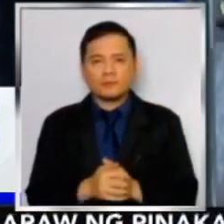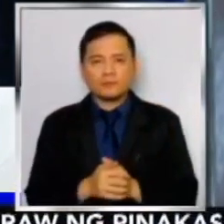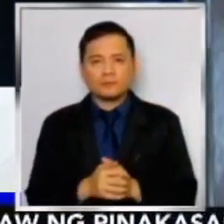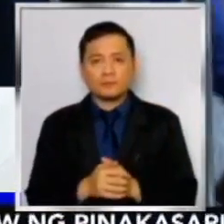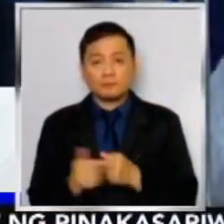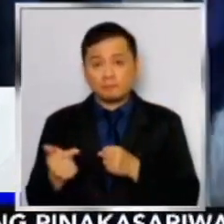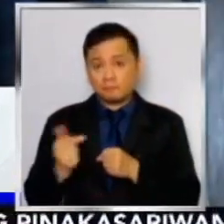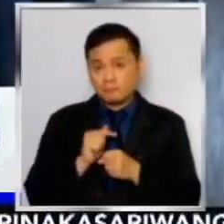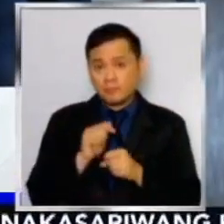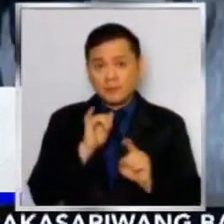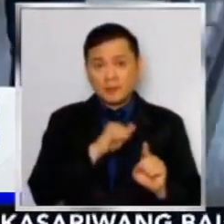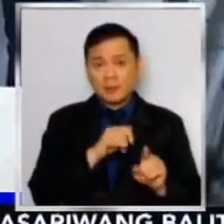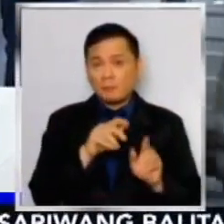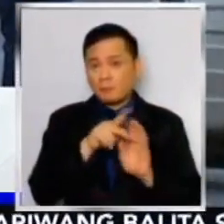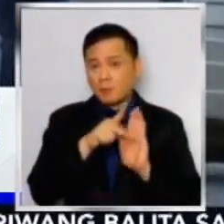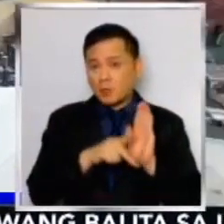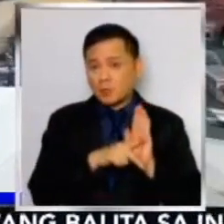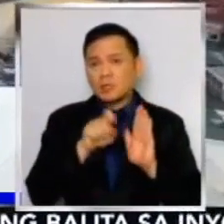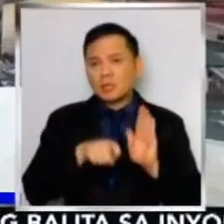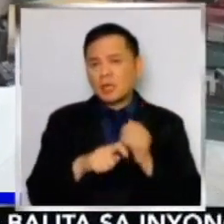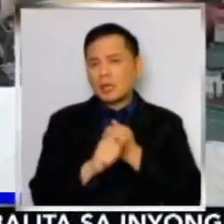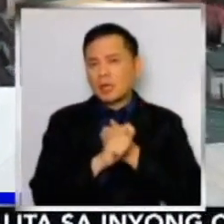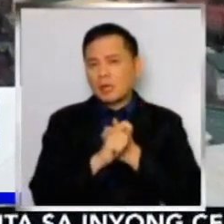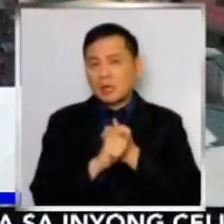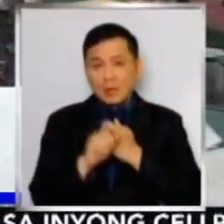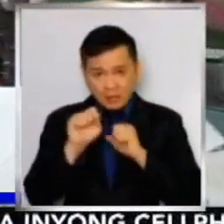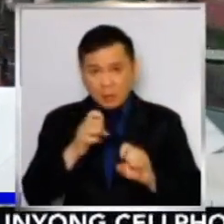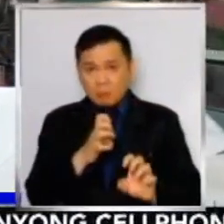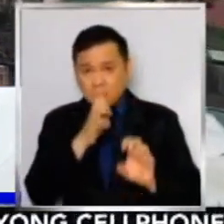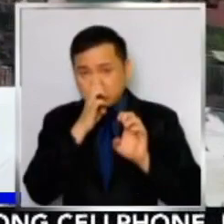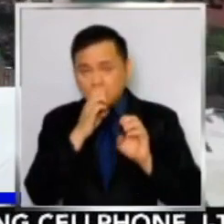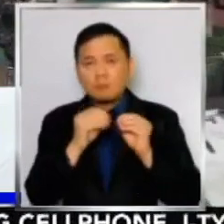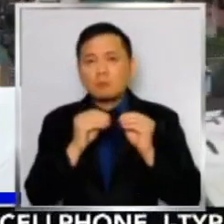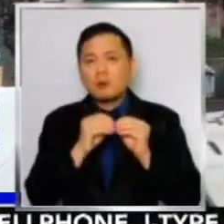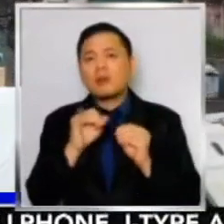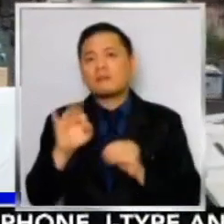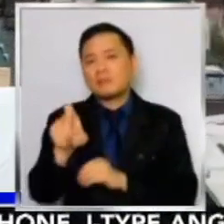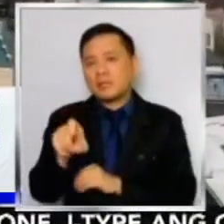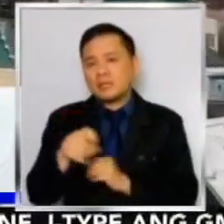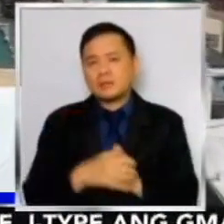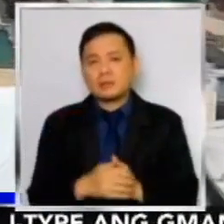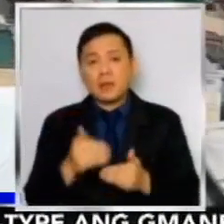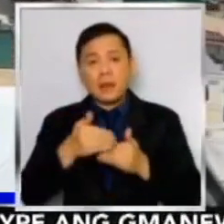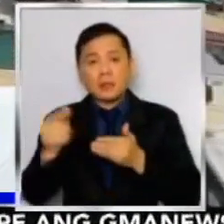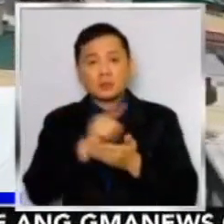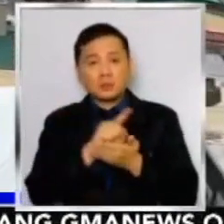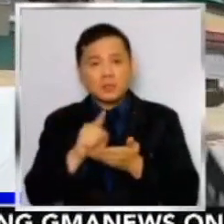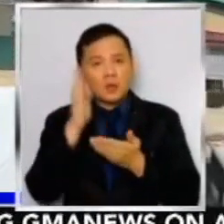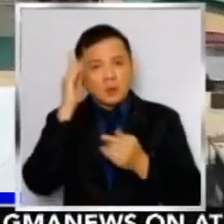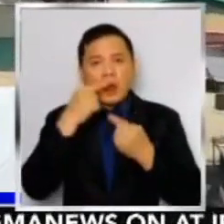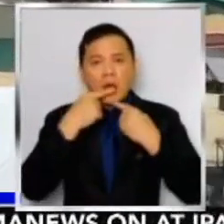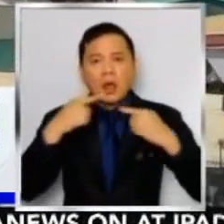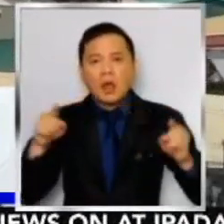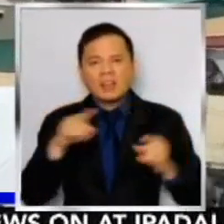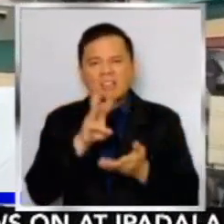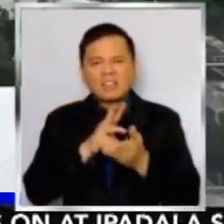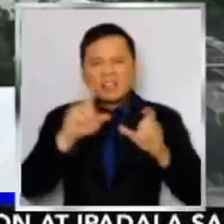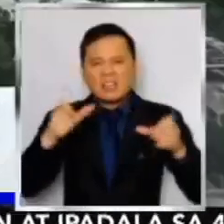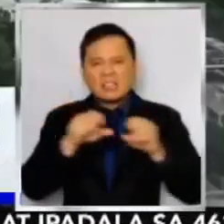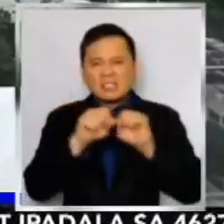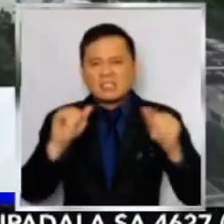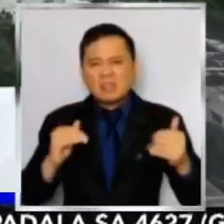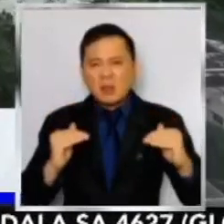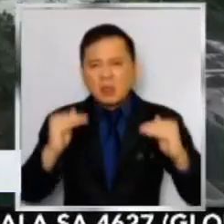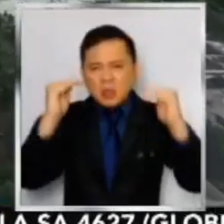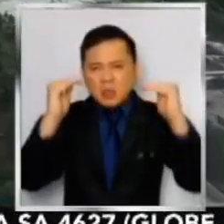at pwedeng higpitan muli kung kinakailangan. Ngayong weekend naman, i-anunsyo ang magiging alert level status sa Metro Manila simula sa February 1.